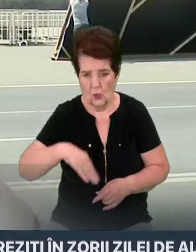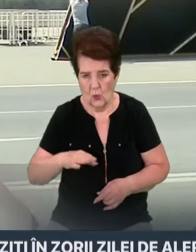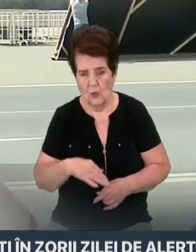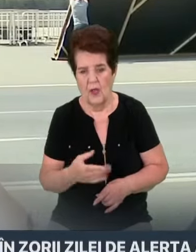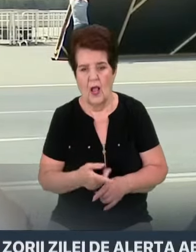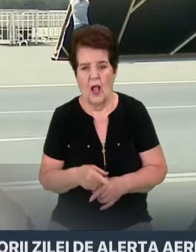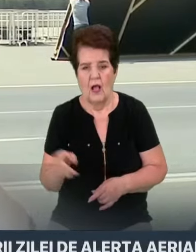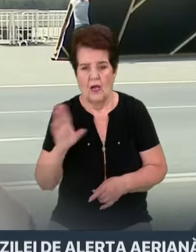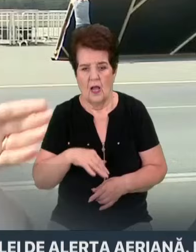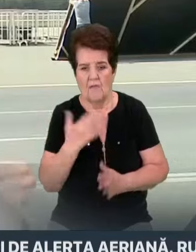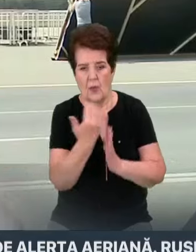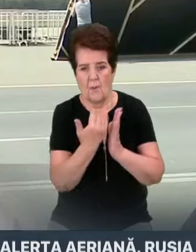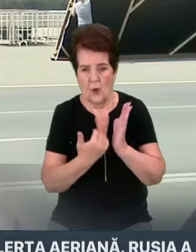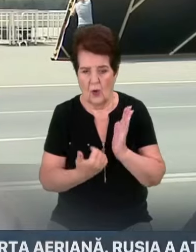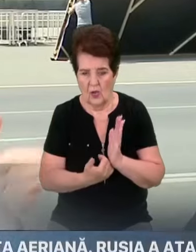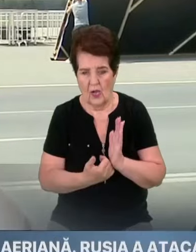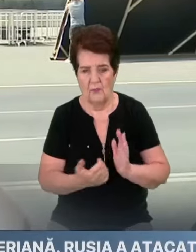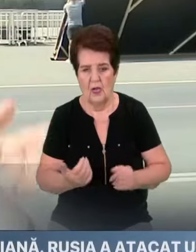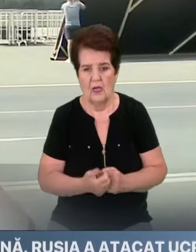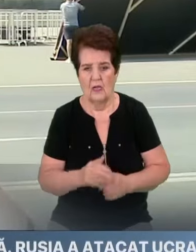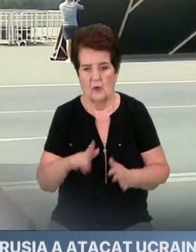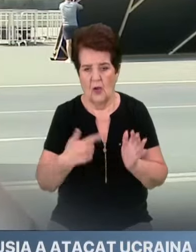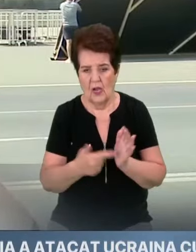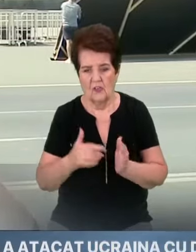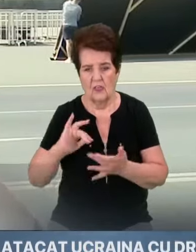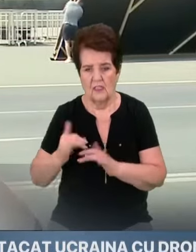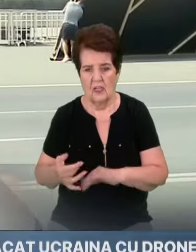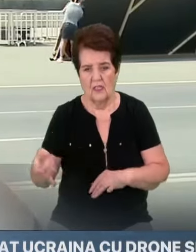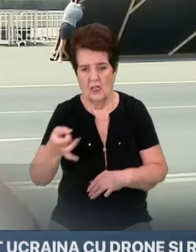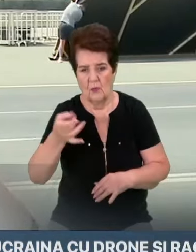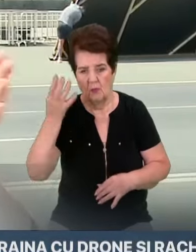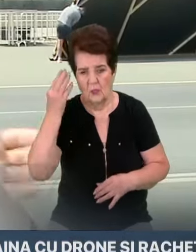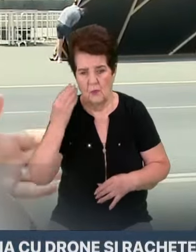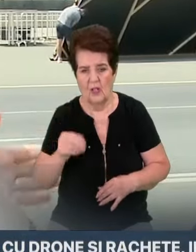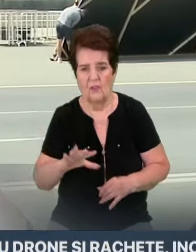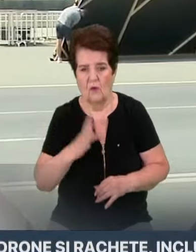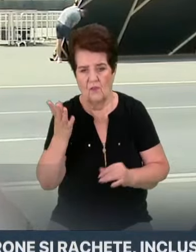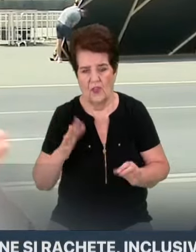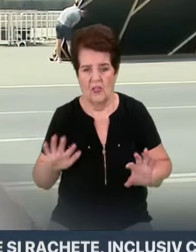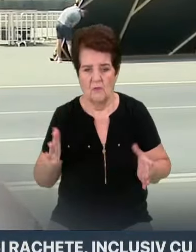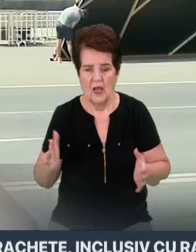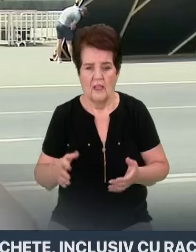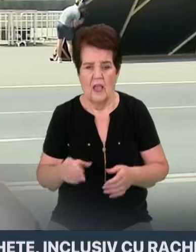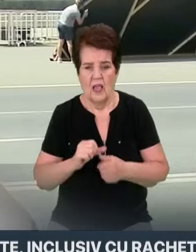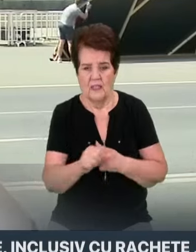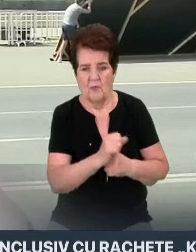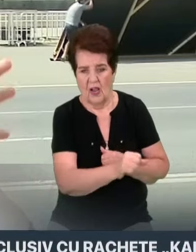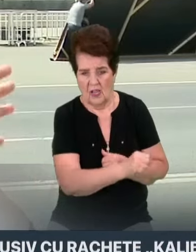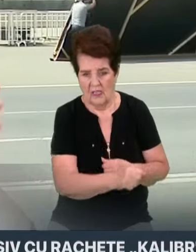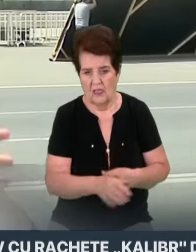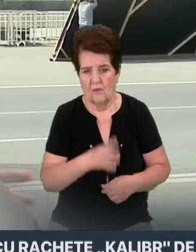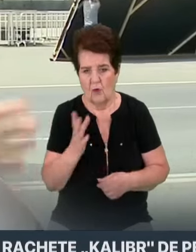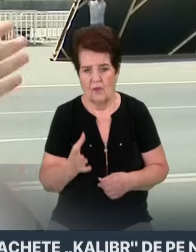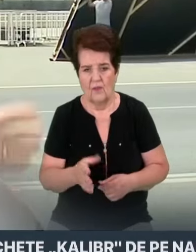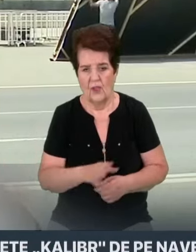faptului că avem program în toată țara, în orașele și satele din Republică, vor fi evenimente separate, organizate cu prilejul acestei zile. Nu